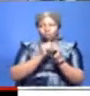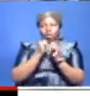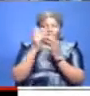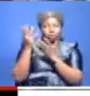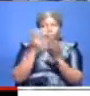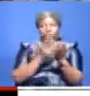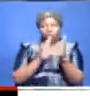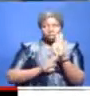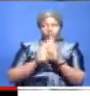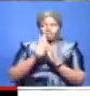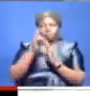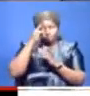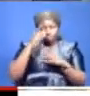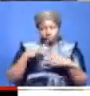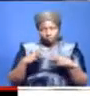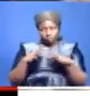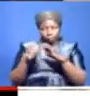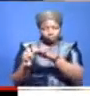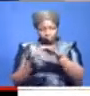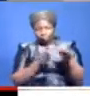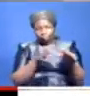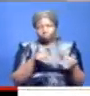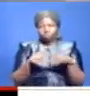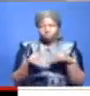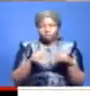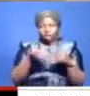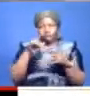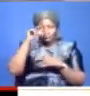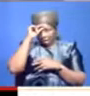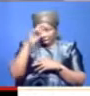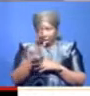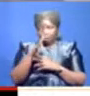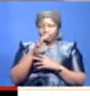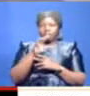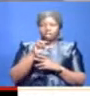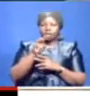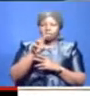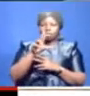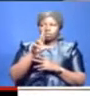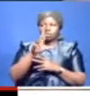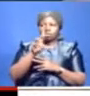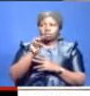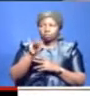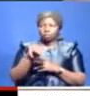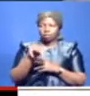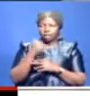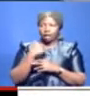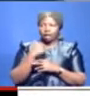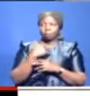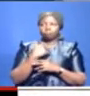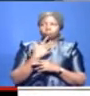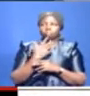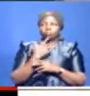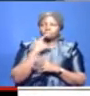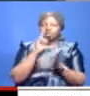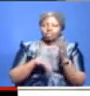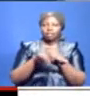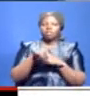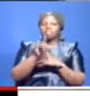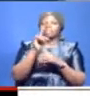And Busia Deputy Governor Moses Mulomi, who is eyeing the county's top job, has maintained that he is best suited to succeed